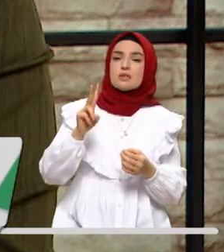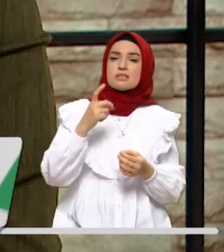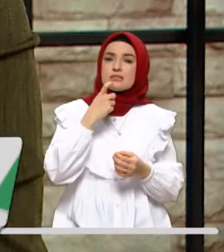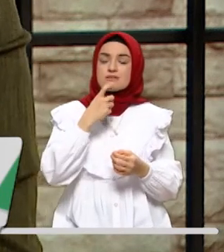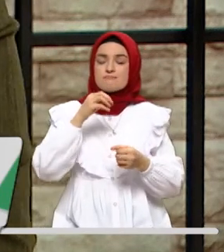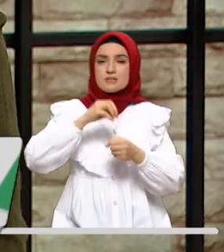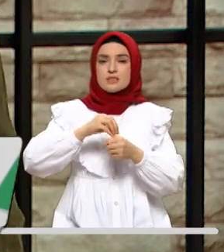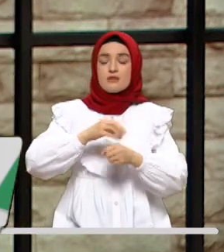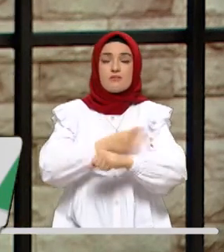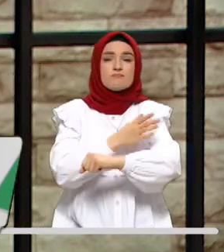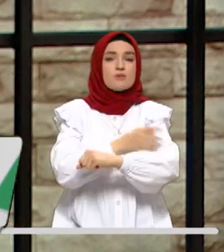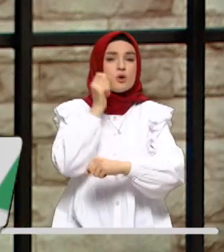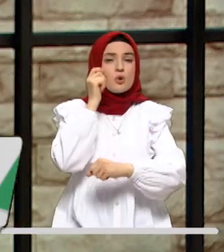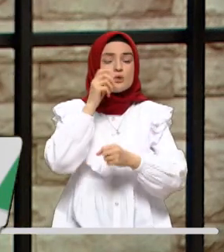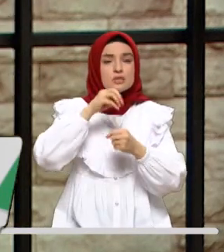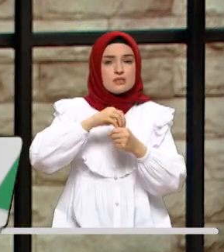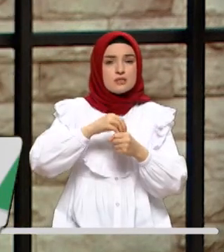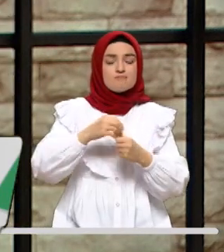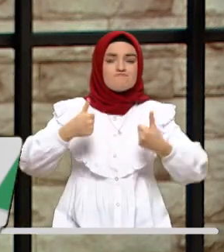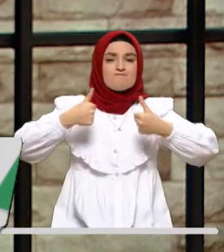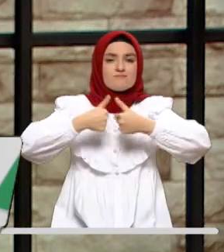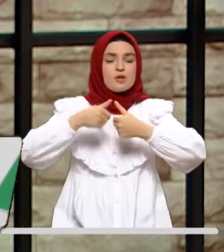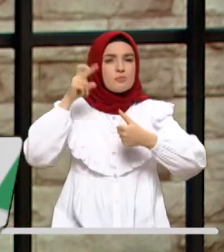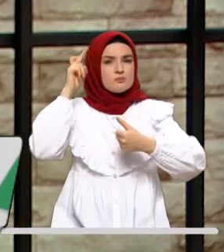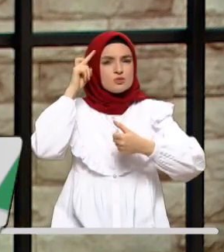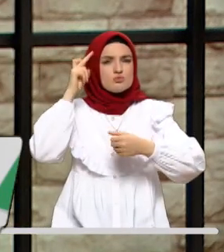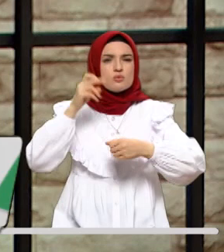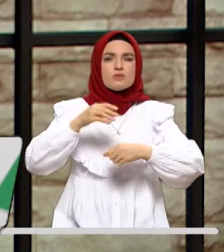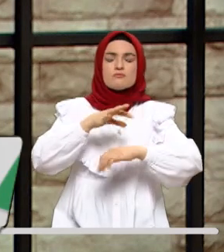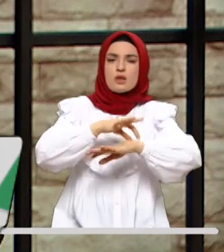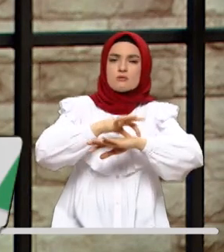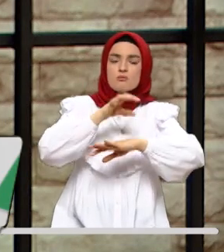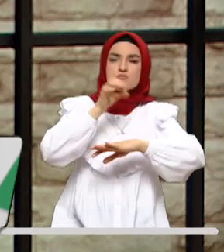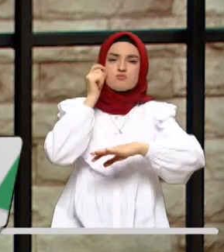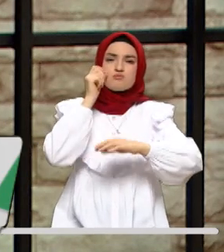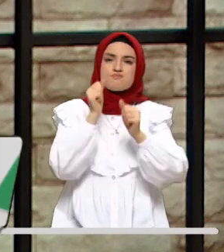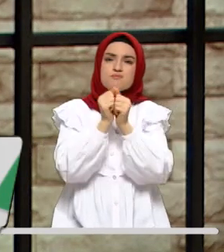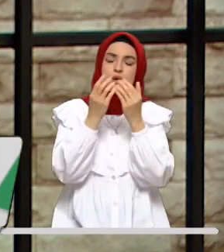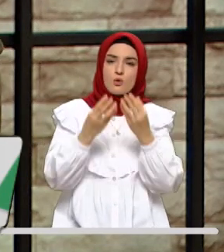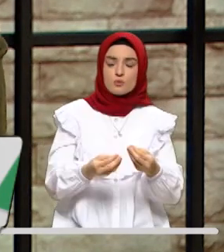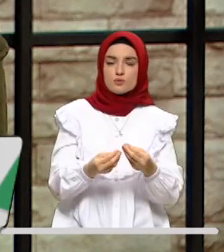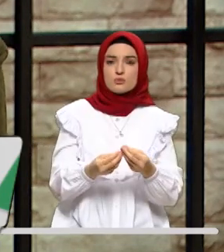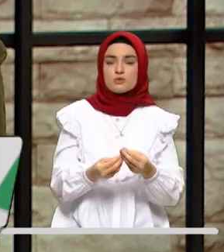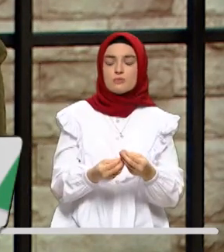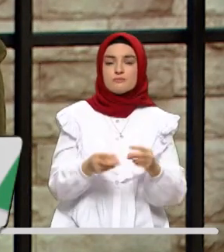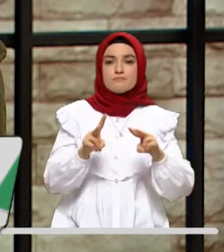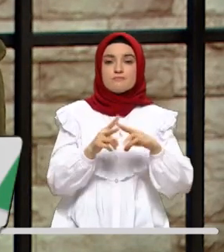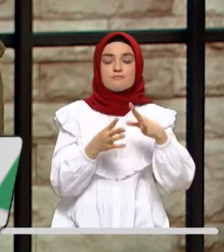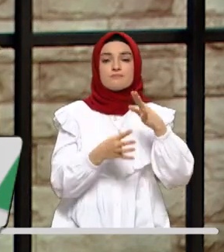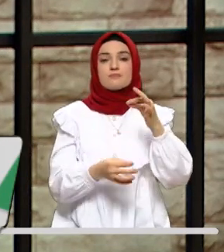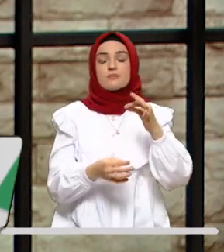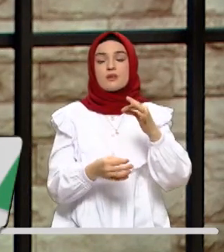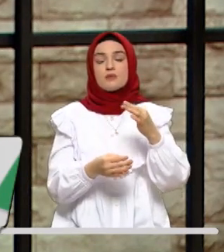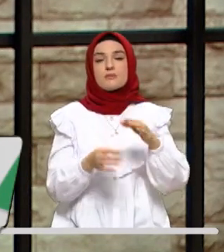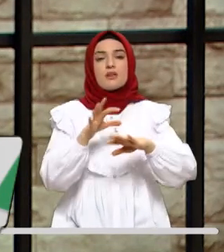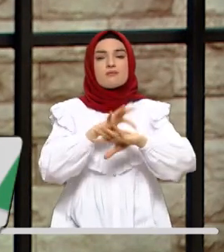vatan özlemi içerisinde, hanımının psikolojik hastalığı da o özleme beraber olunca Mehmet Akif verem olarak